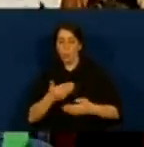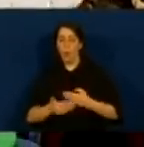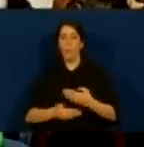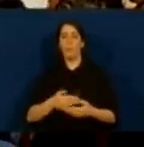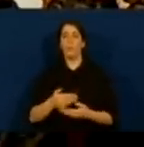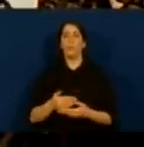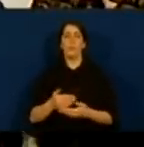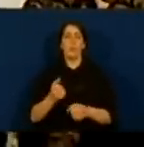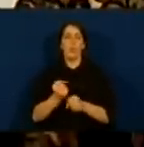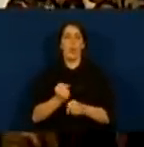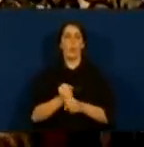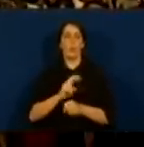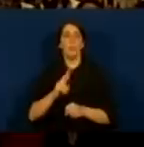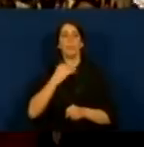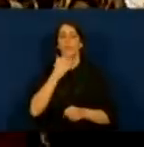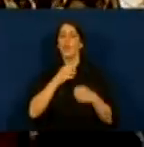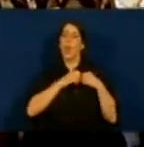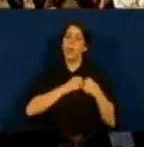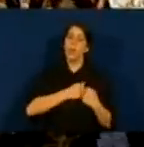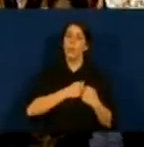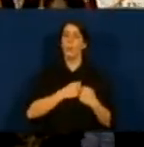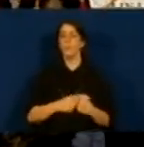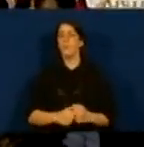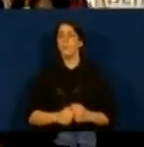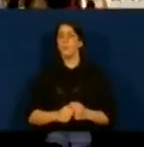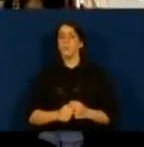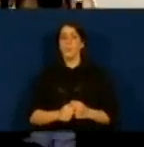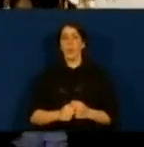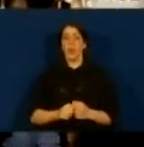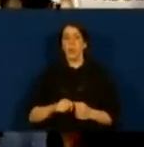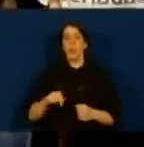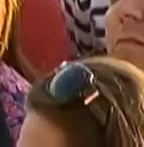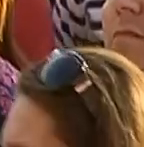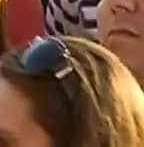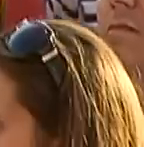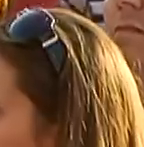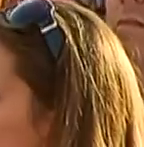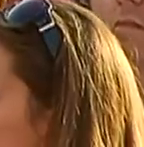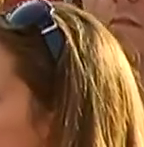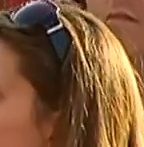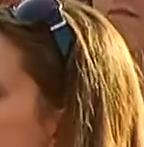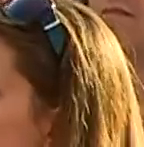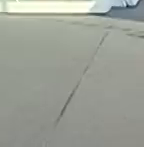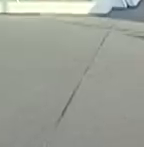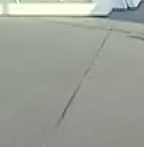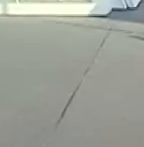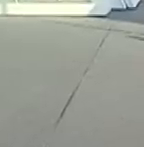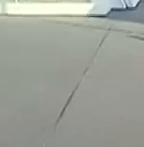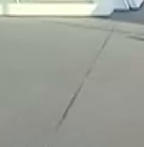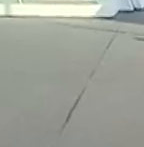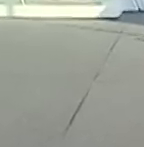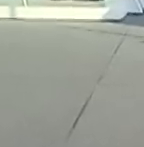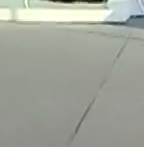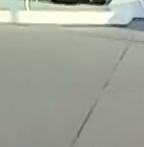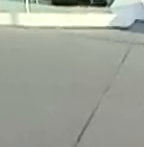investiment importanti daqs kull investiment ieħor. Illi nistgħu nagħmlu. Joseph Muscat ħeġġeġ li ż-żgħażagħ